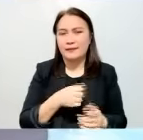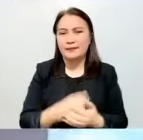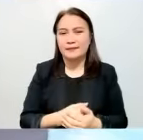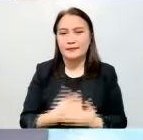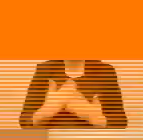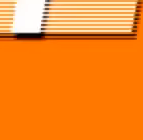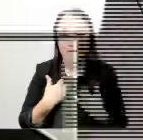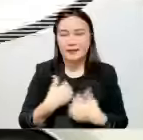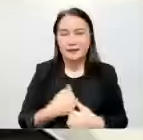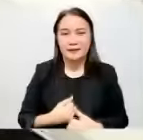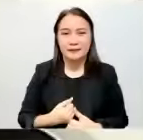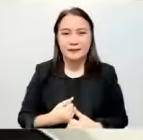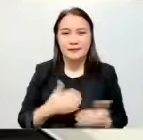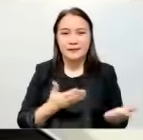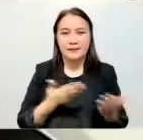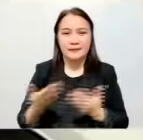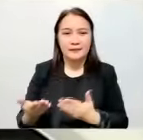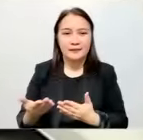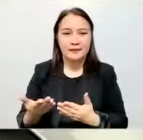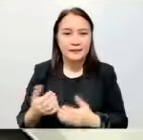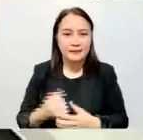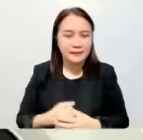Pawid.